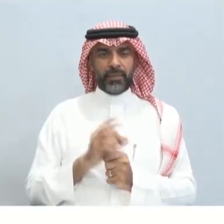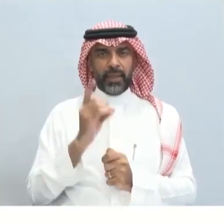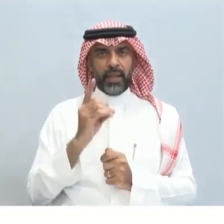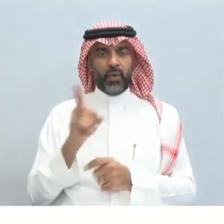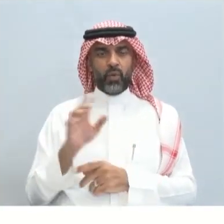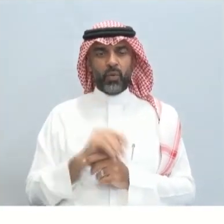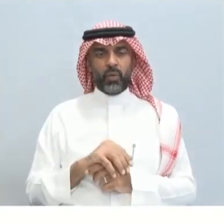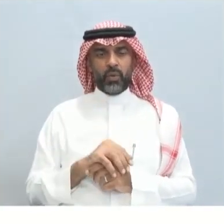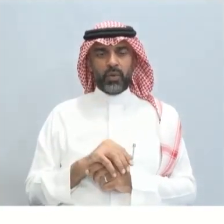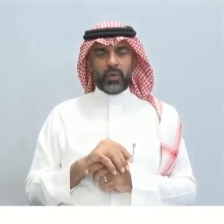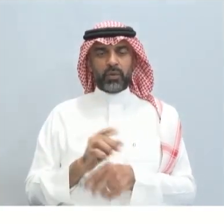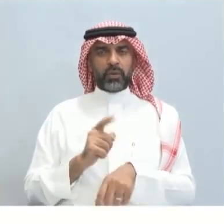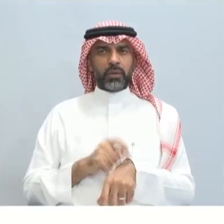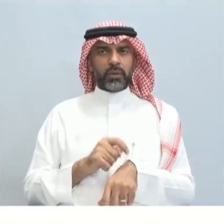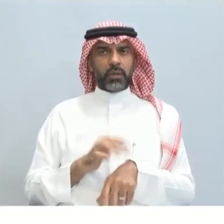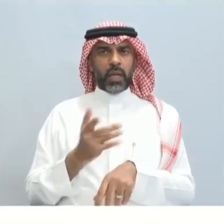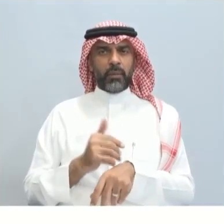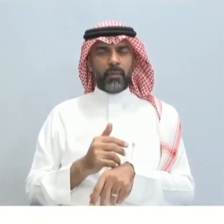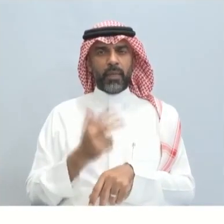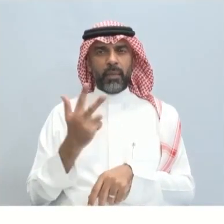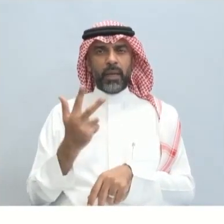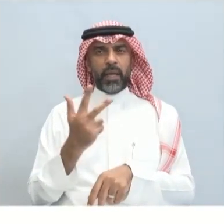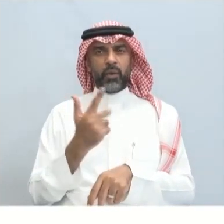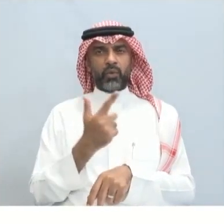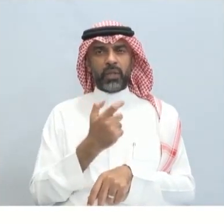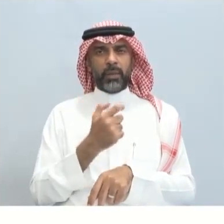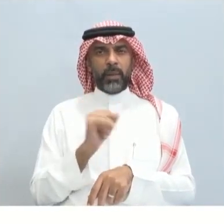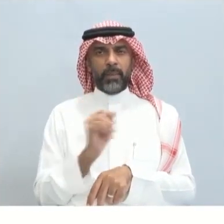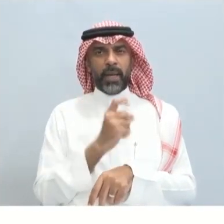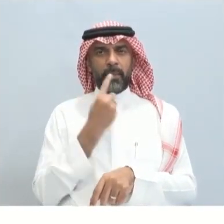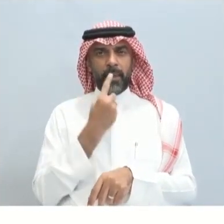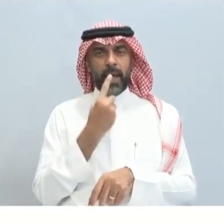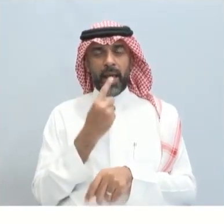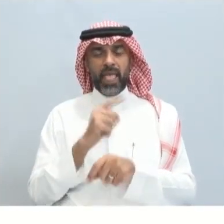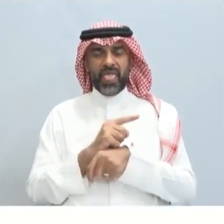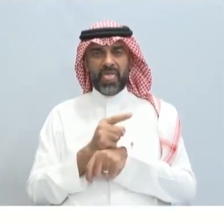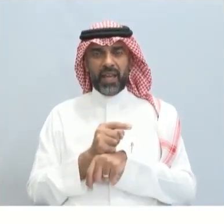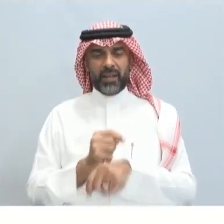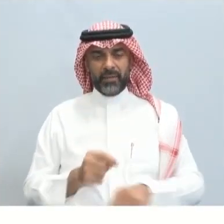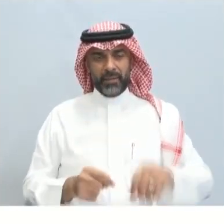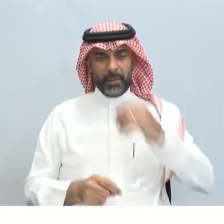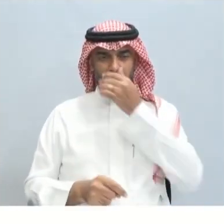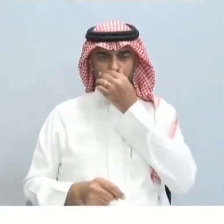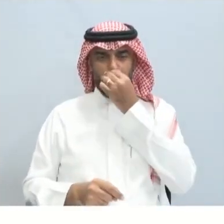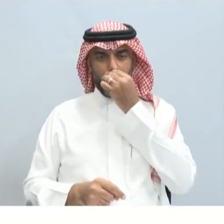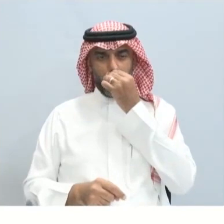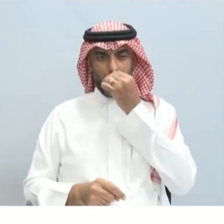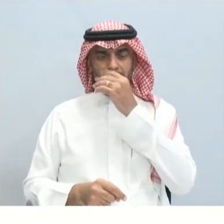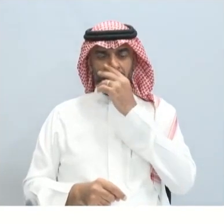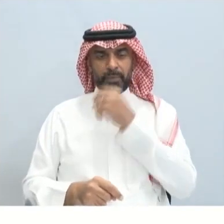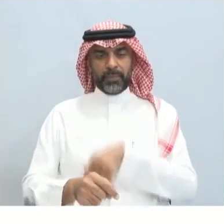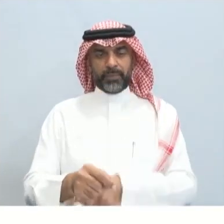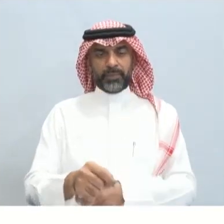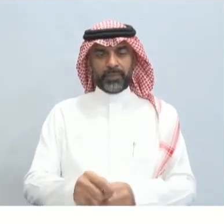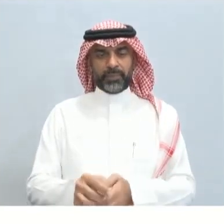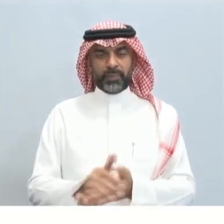خلال 08 ثانيه اذا المطلوب مني حساب التردد لكي استطيع حساب التردد